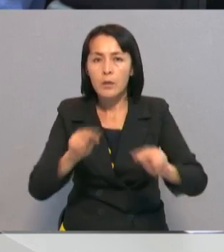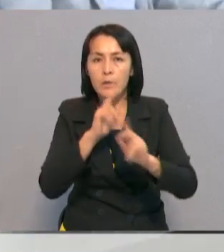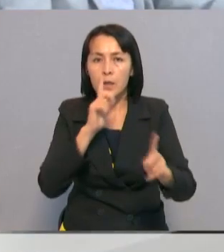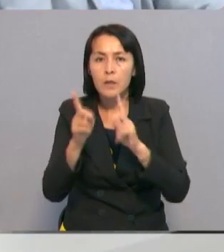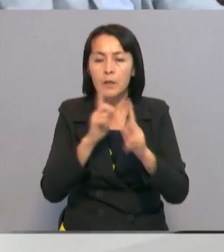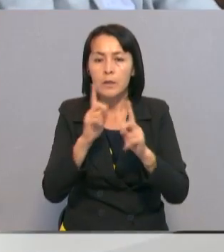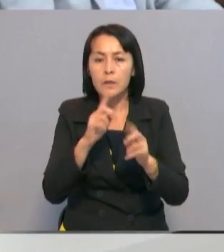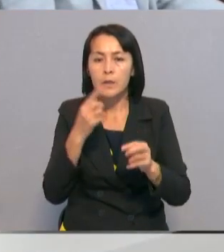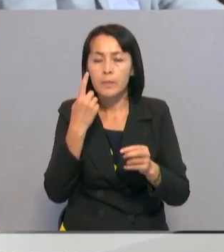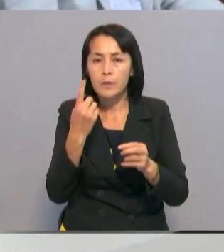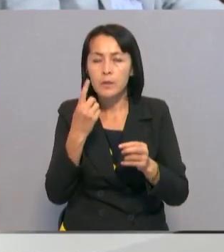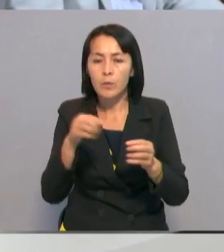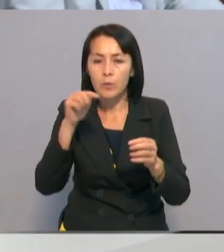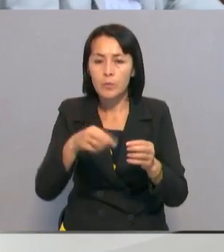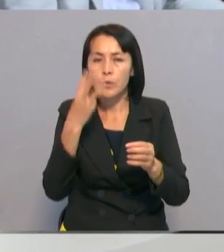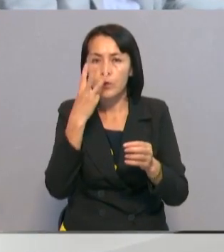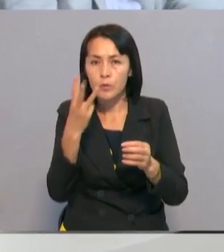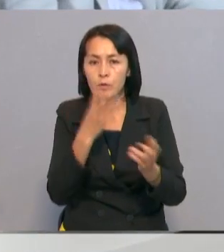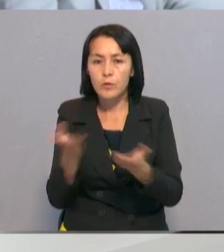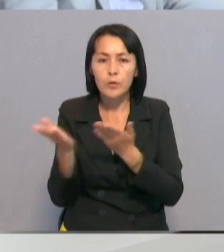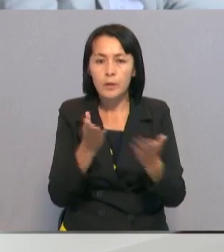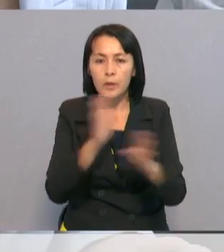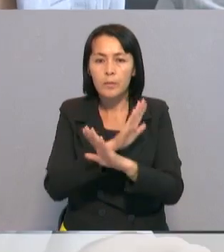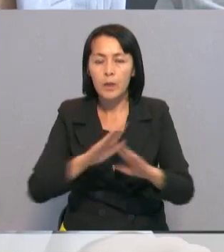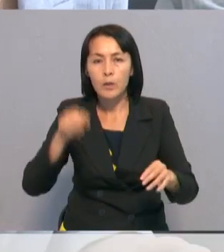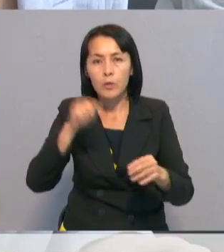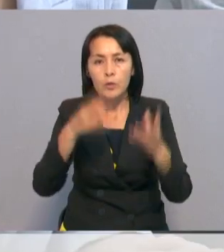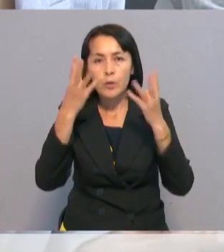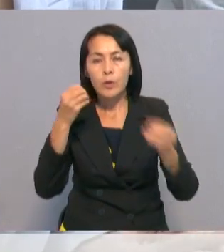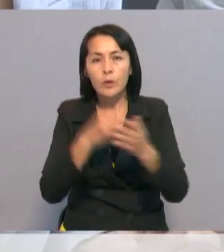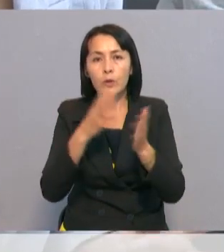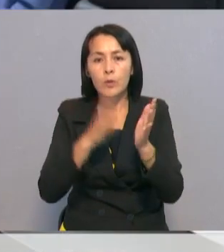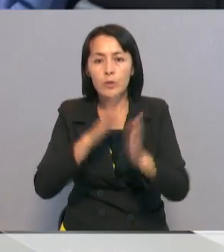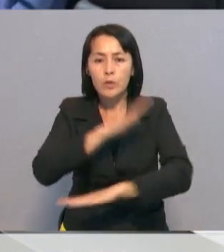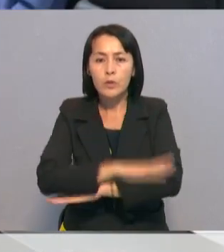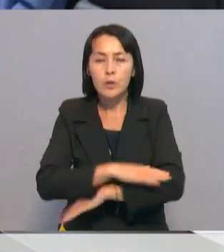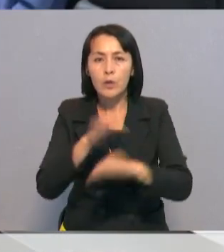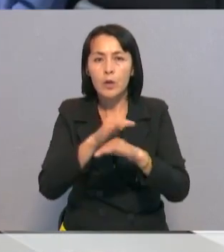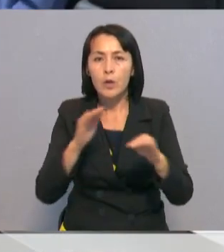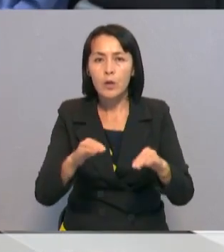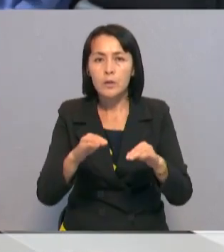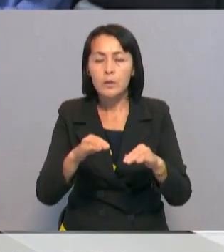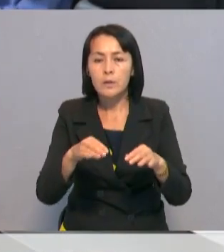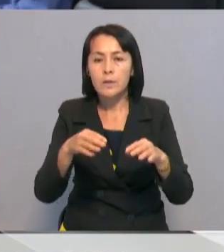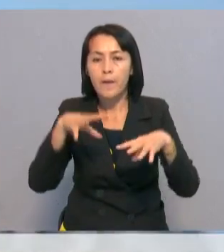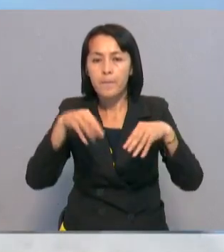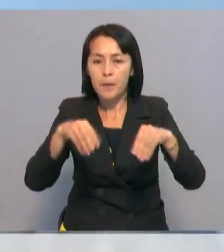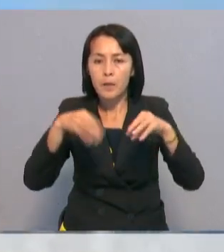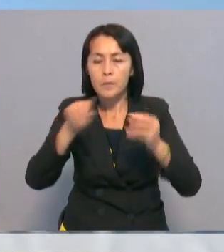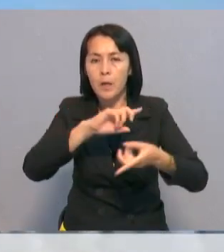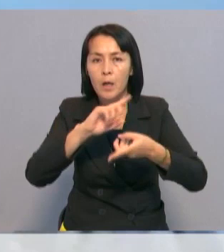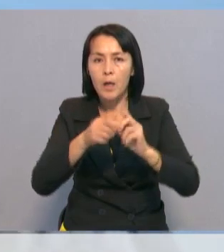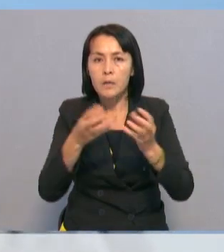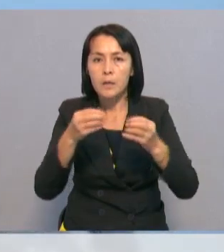кеңес отырысына бірінші рет емес, осымен үшінші рет келмей отыр. Бұған дейін 9-шы сынып оқушылардың боди массажбен айналысуы,